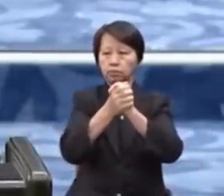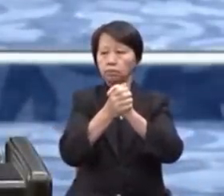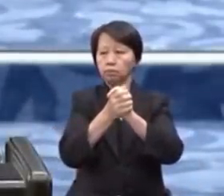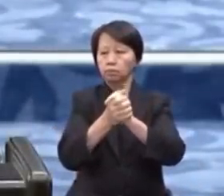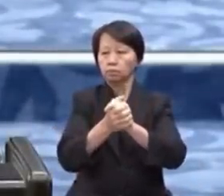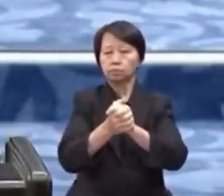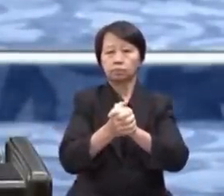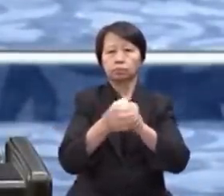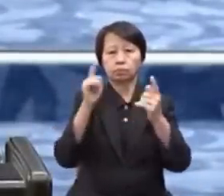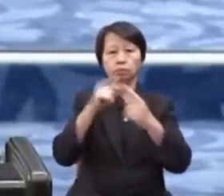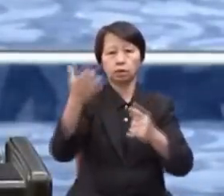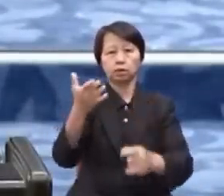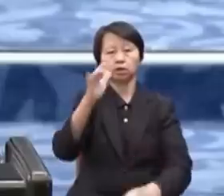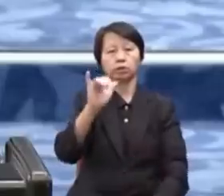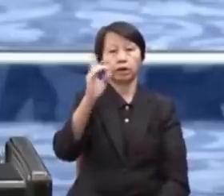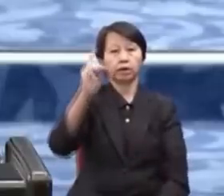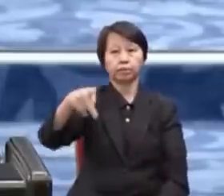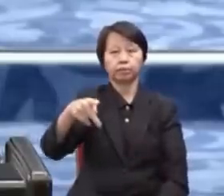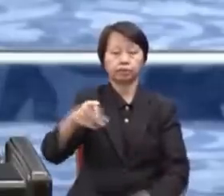kepada yang